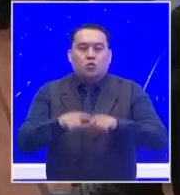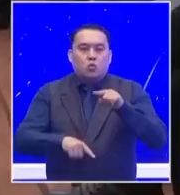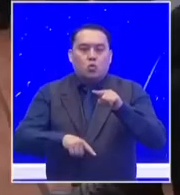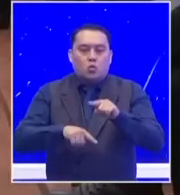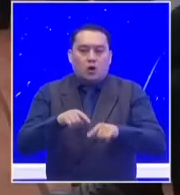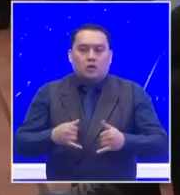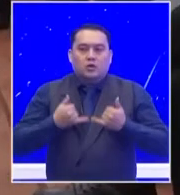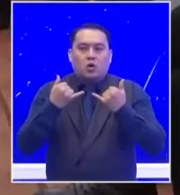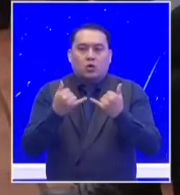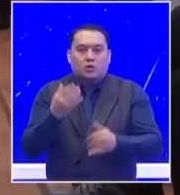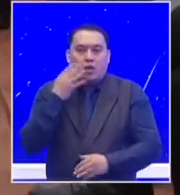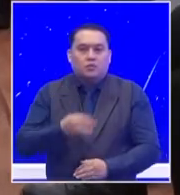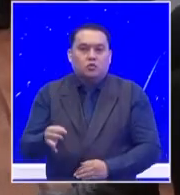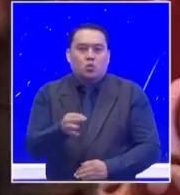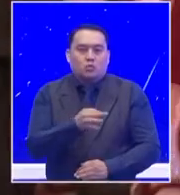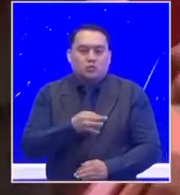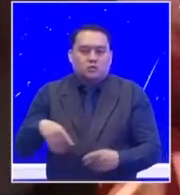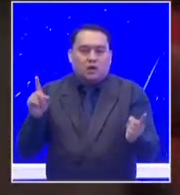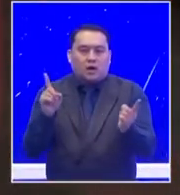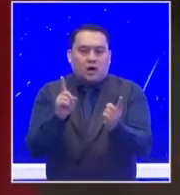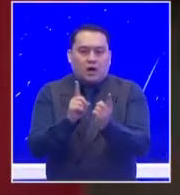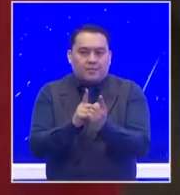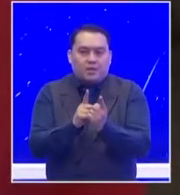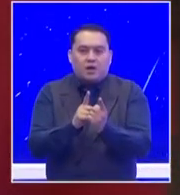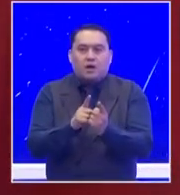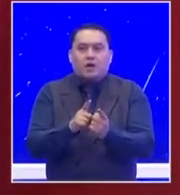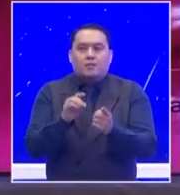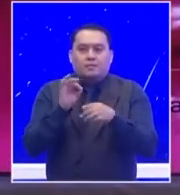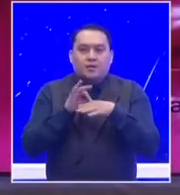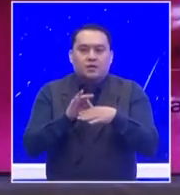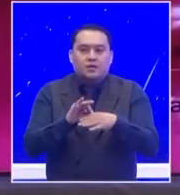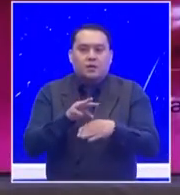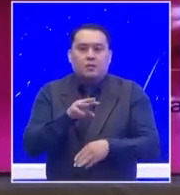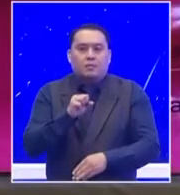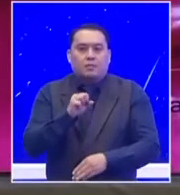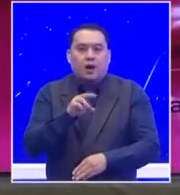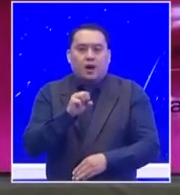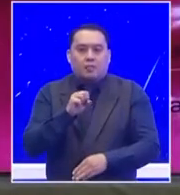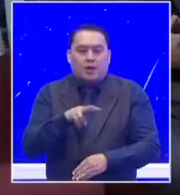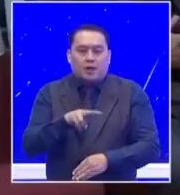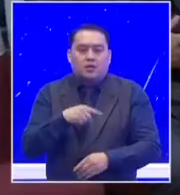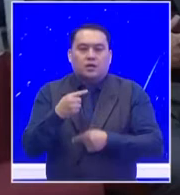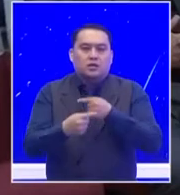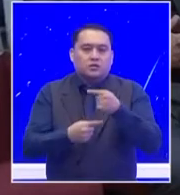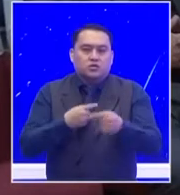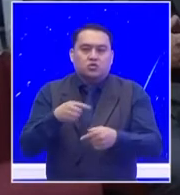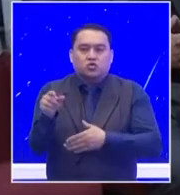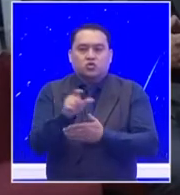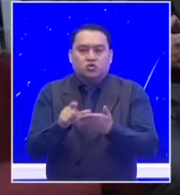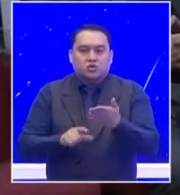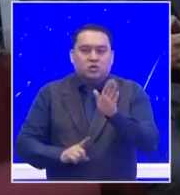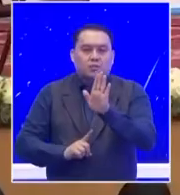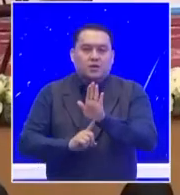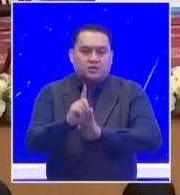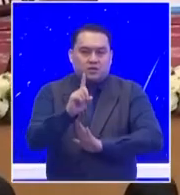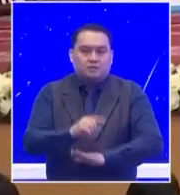аруды жерлестері ыстығы класпен қарсы алды. Кездесу кеші алдымен Мақпал поэзиясын сүйер, ізбасарларының жыр шашуынан